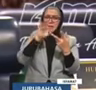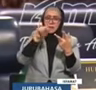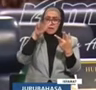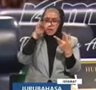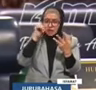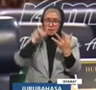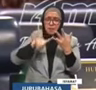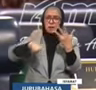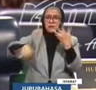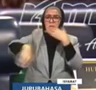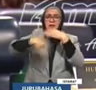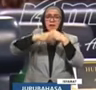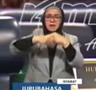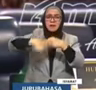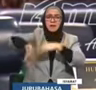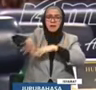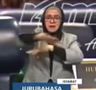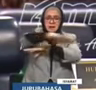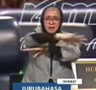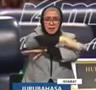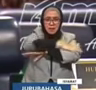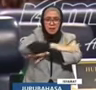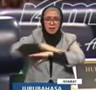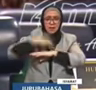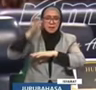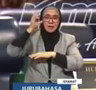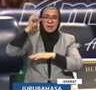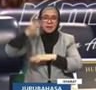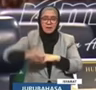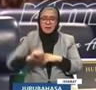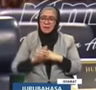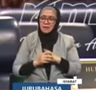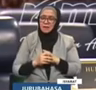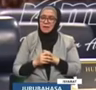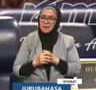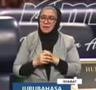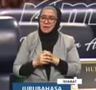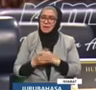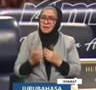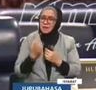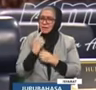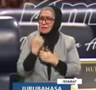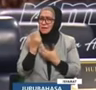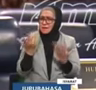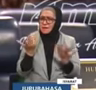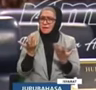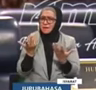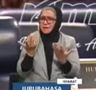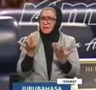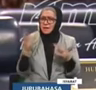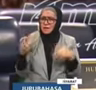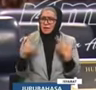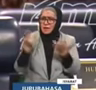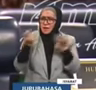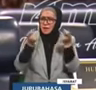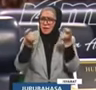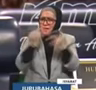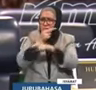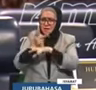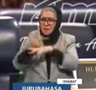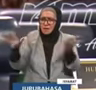Apakah usaha tambahan untuk untuk kawalan sempadan mematangkan eksem telah akan